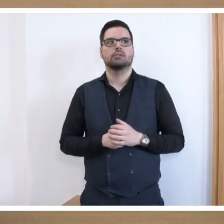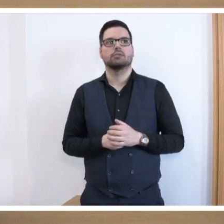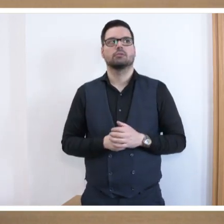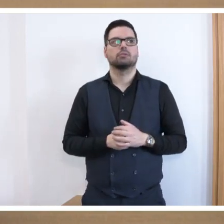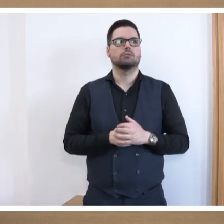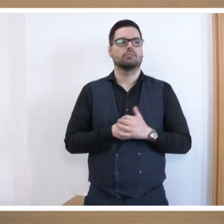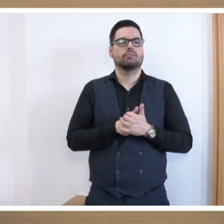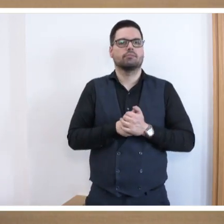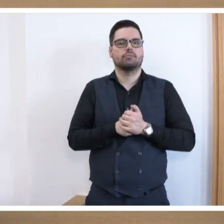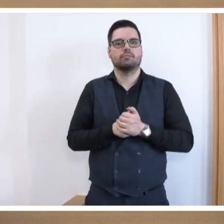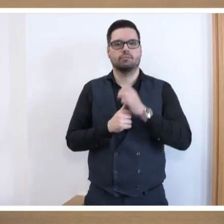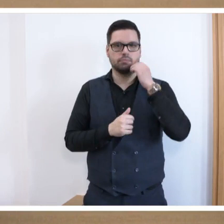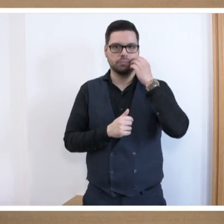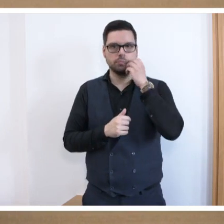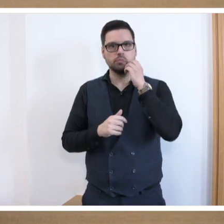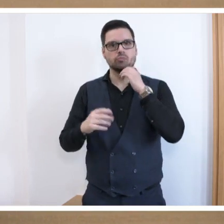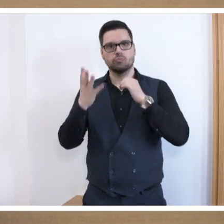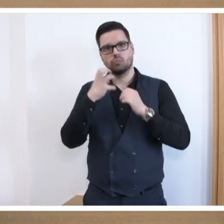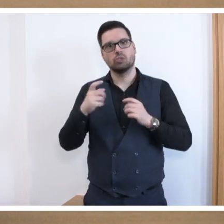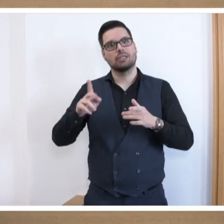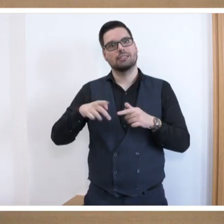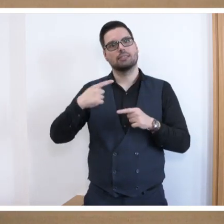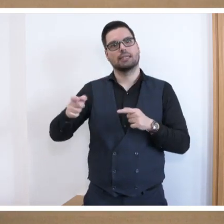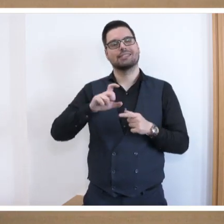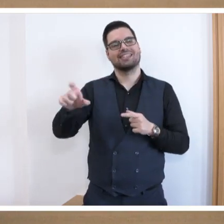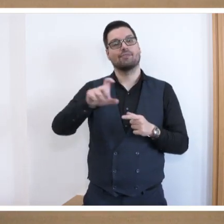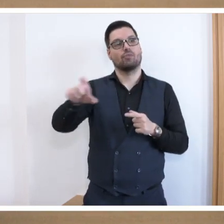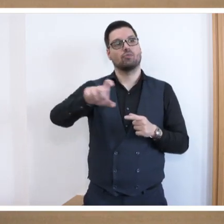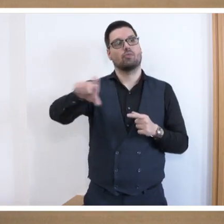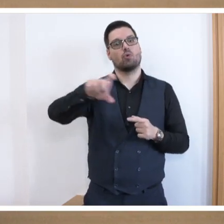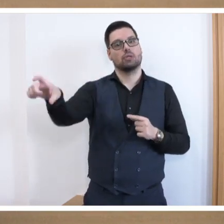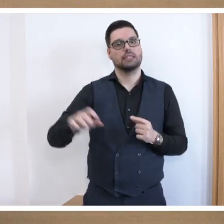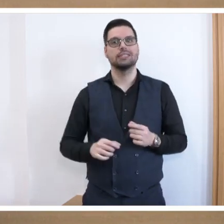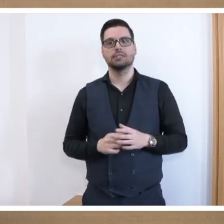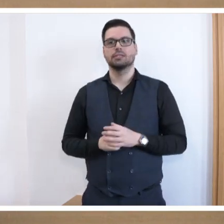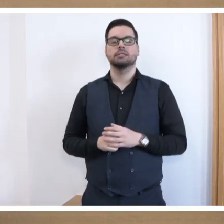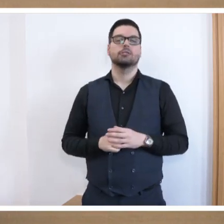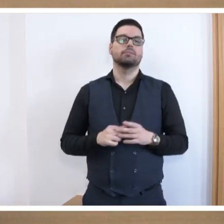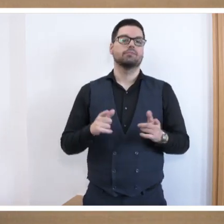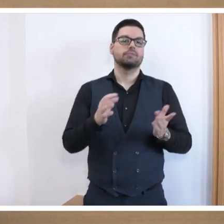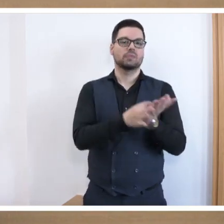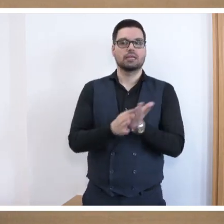möchte anregen, dass wir uns in den nächsten Wochen und Monaten intensiv die einzelnen